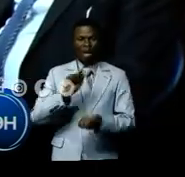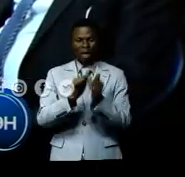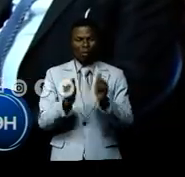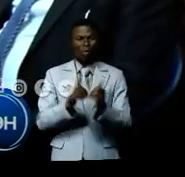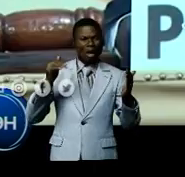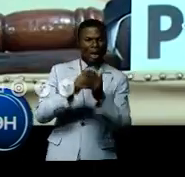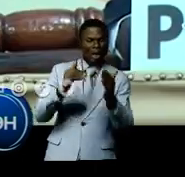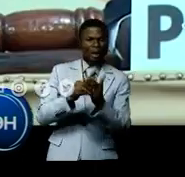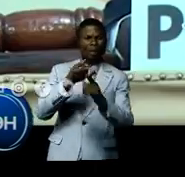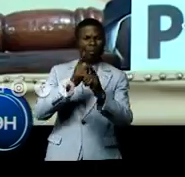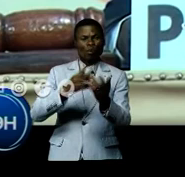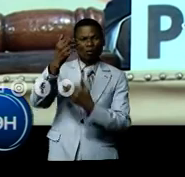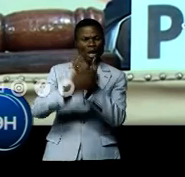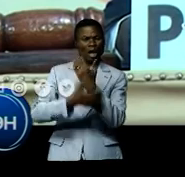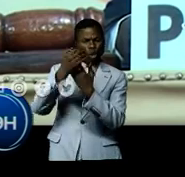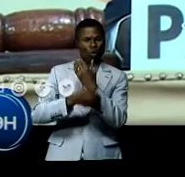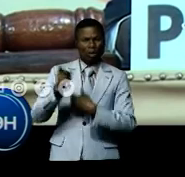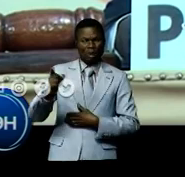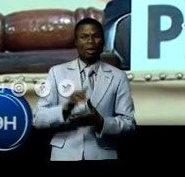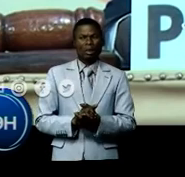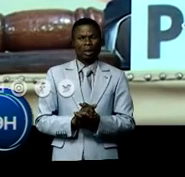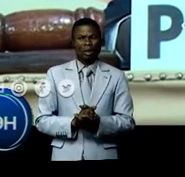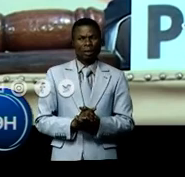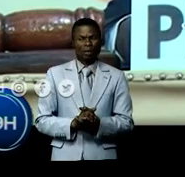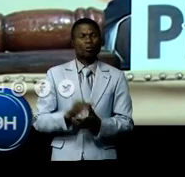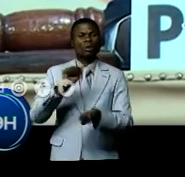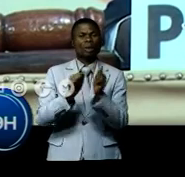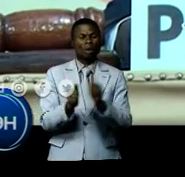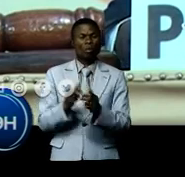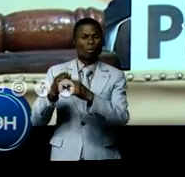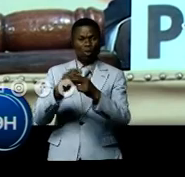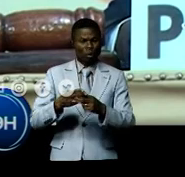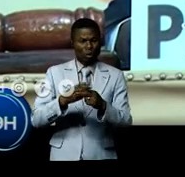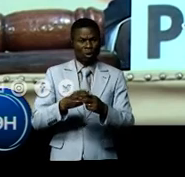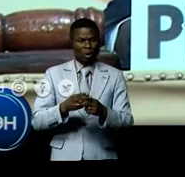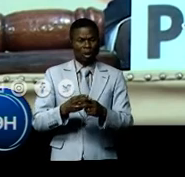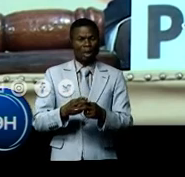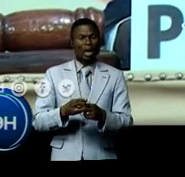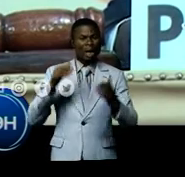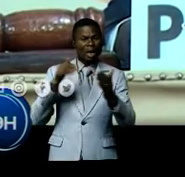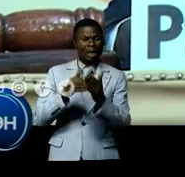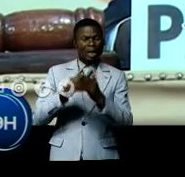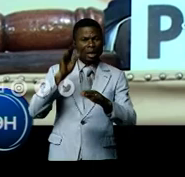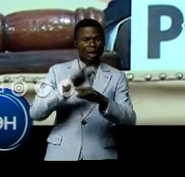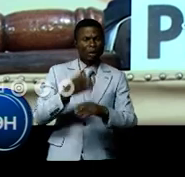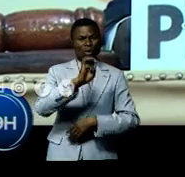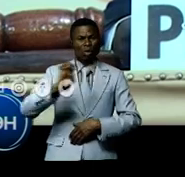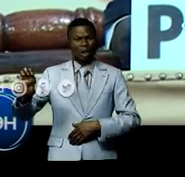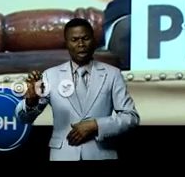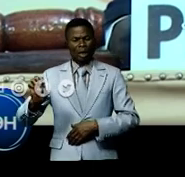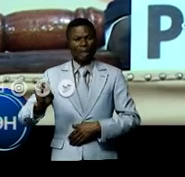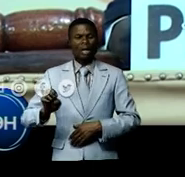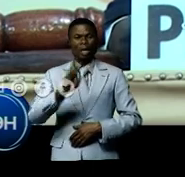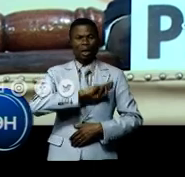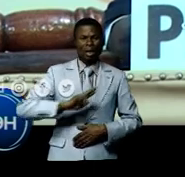l'agression rwandaise. S'agissant de la situation sécuritaire qui prévaut à l'est de la République démocratique